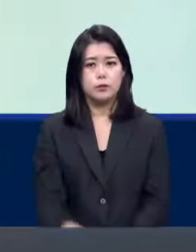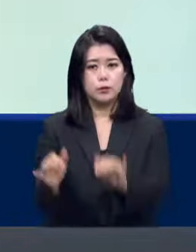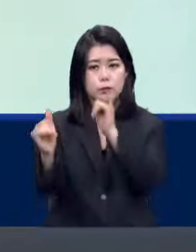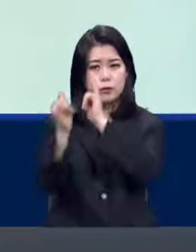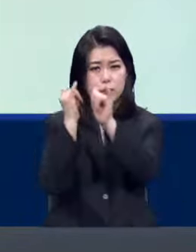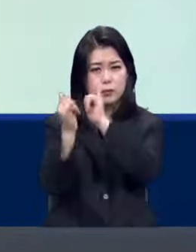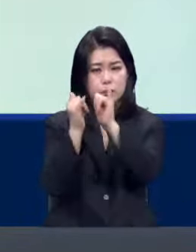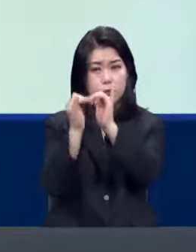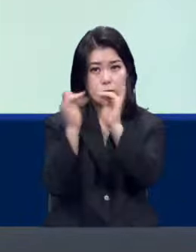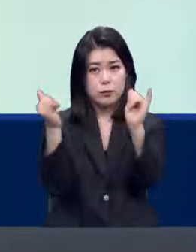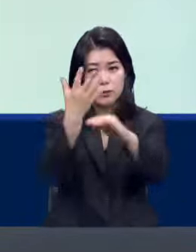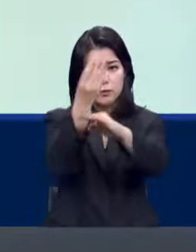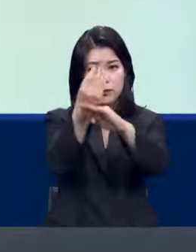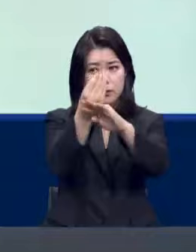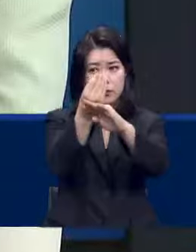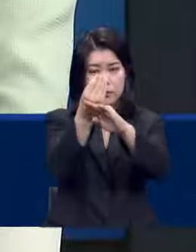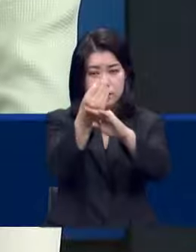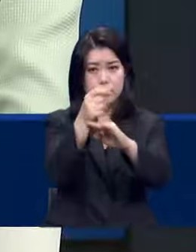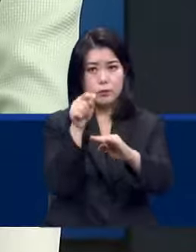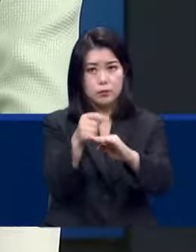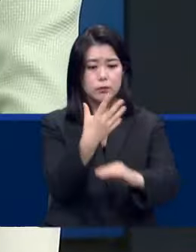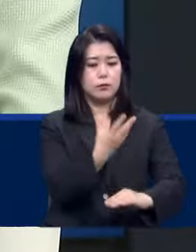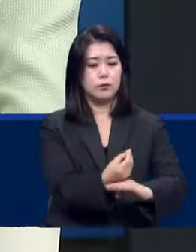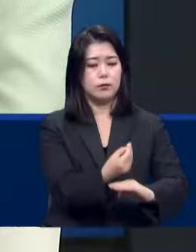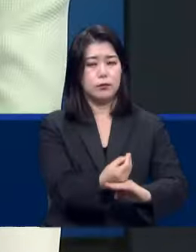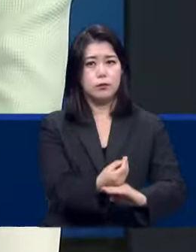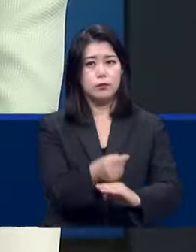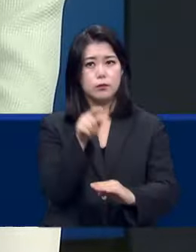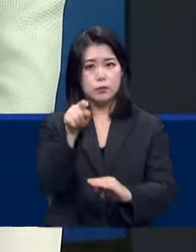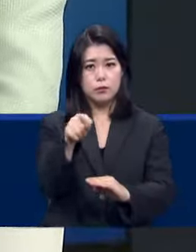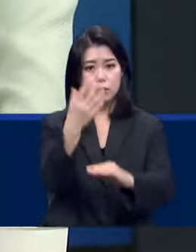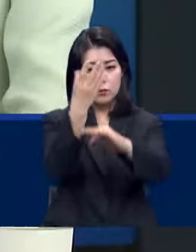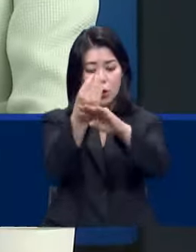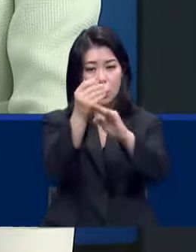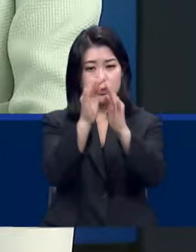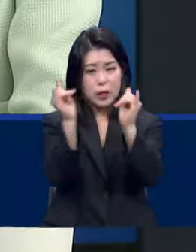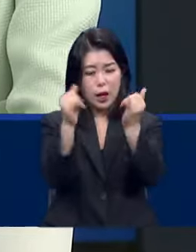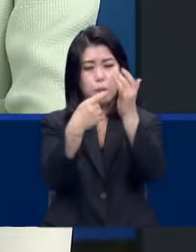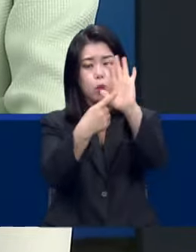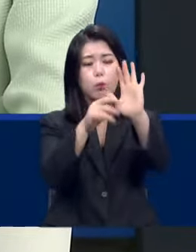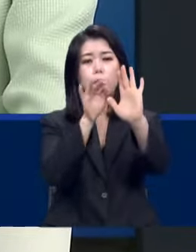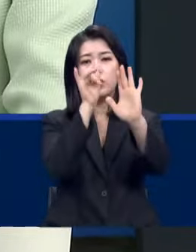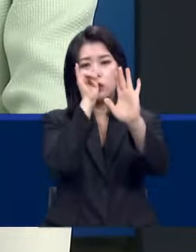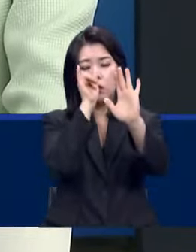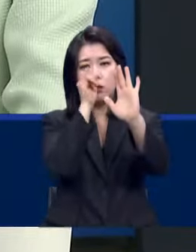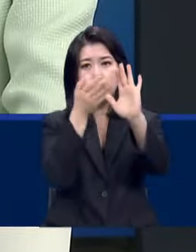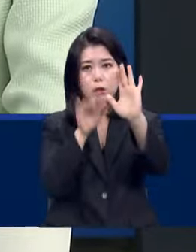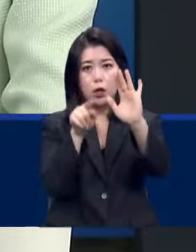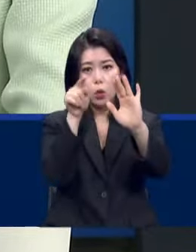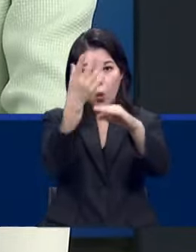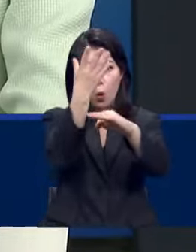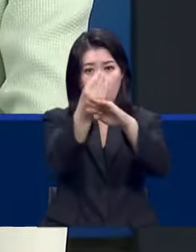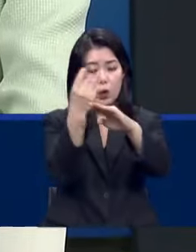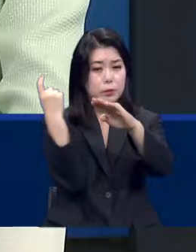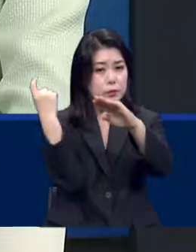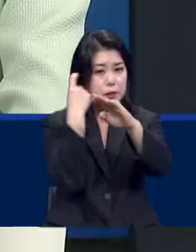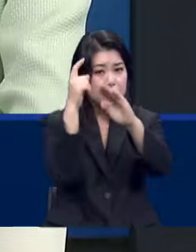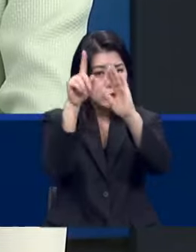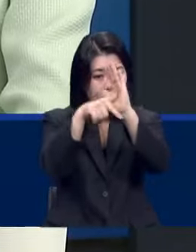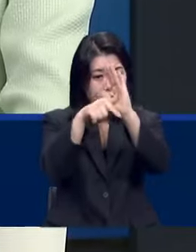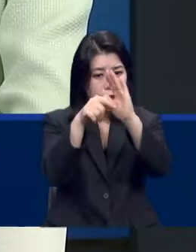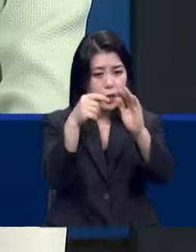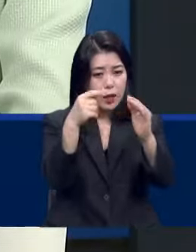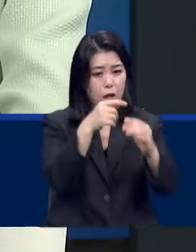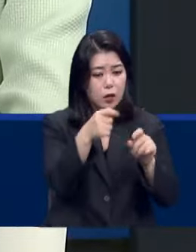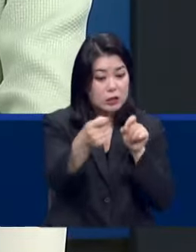녹취는 당사자에 공개를 할 수 있다라는 거는 사실 법적으로 어느 정도 알려진 상황이긴 한데 통화녹음을 들려 주는데 옆에 있는